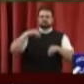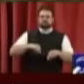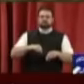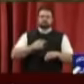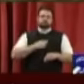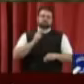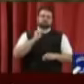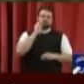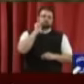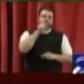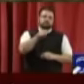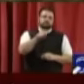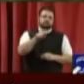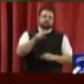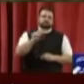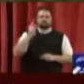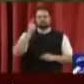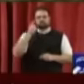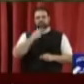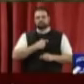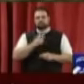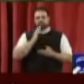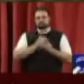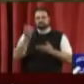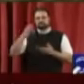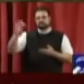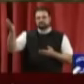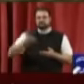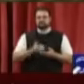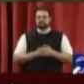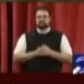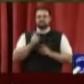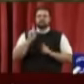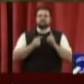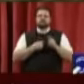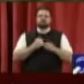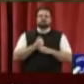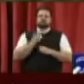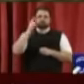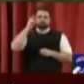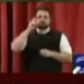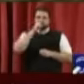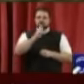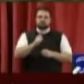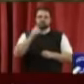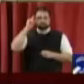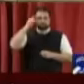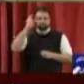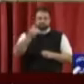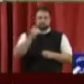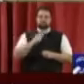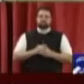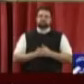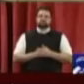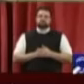Pentru că eu le-am creat. Eu așa am creat bucurii. Dacă eu am creat cuiva un rău, conștient, tot de ăla se întoarce la mine. Conștient. Dar ce